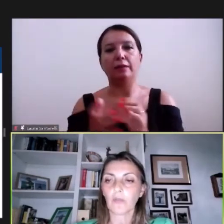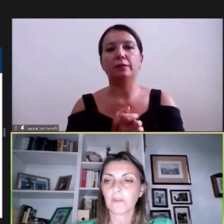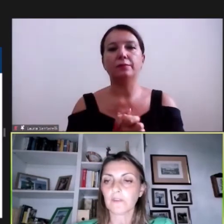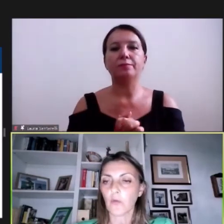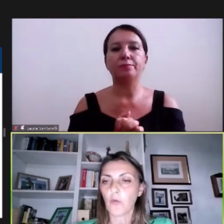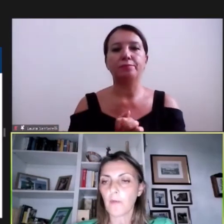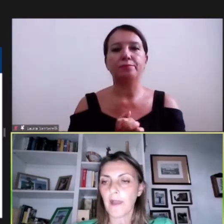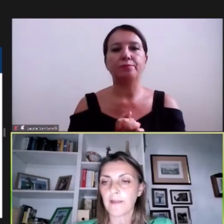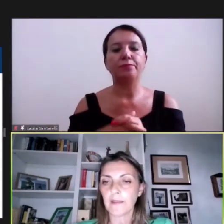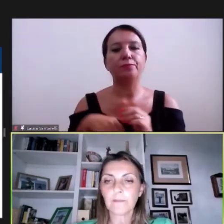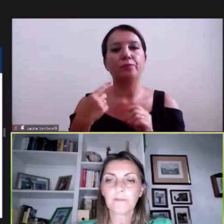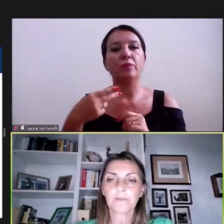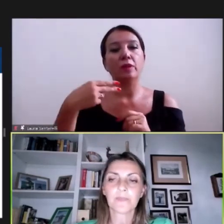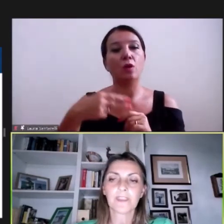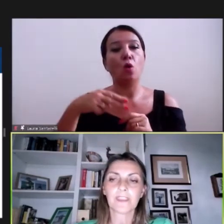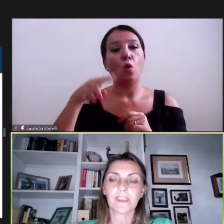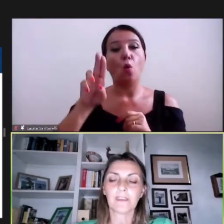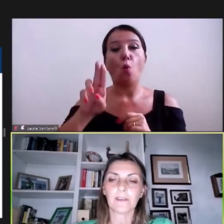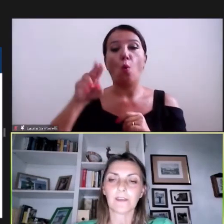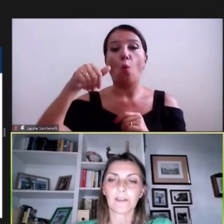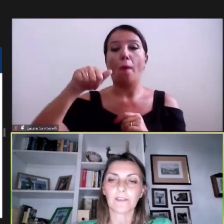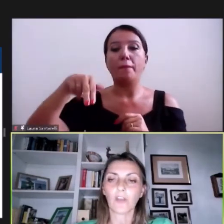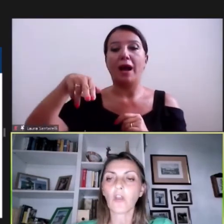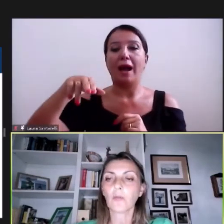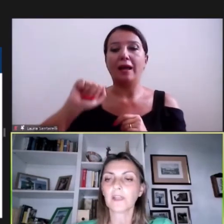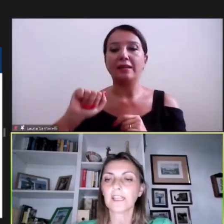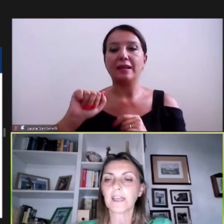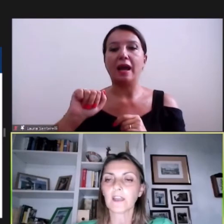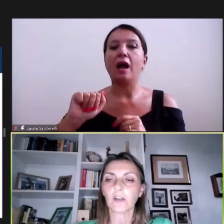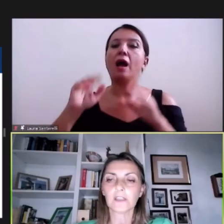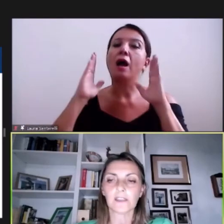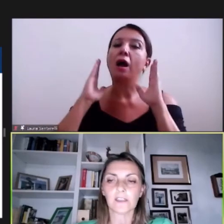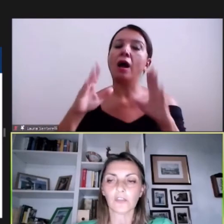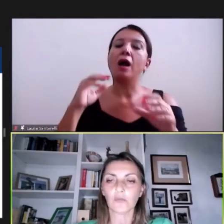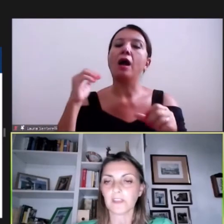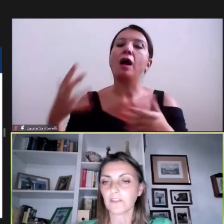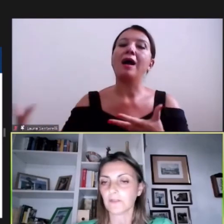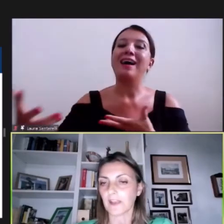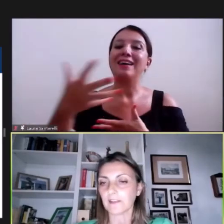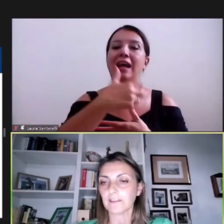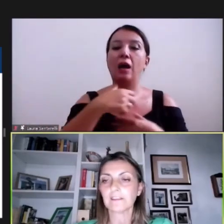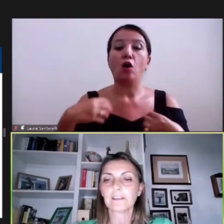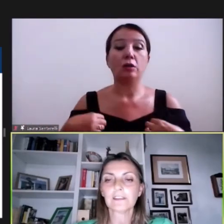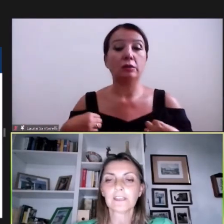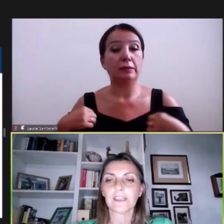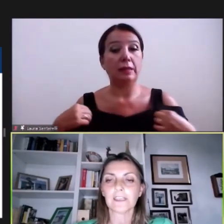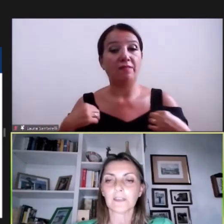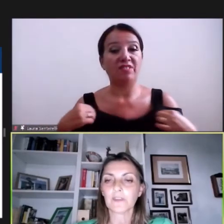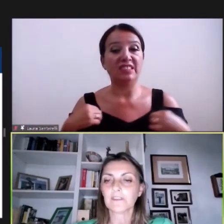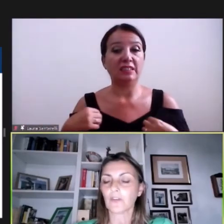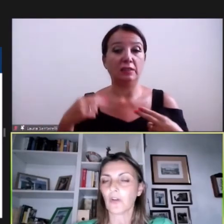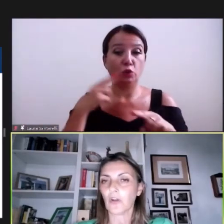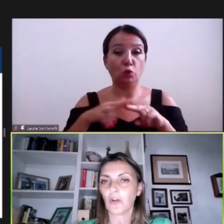poi c'è questa Humana che si occupa della raccolta degli indumenti usati.